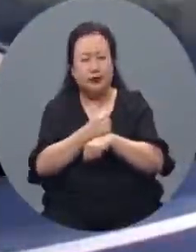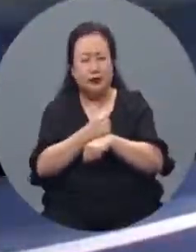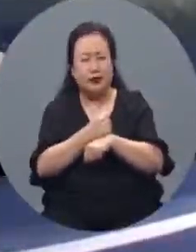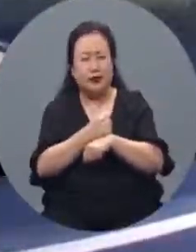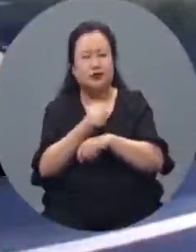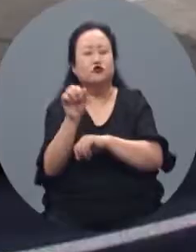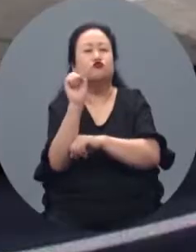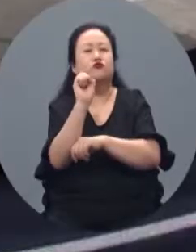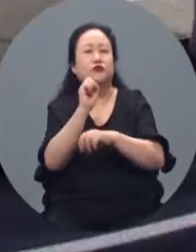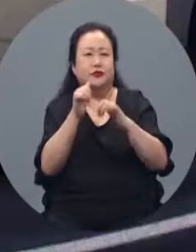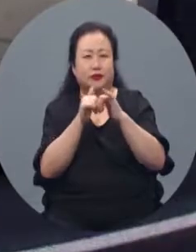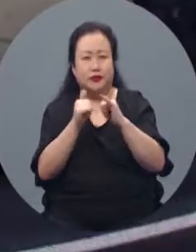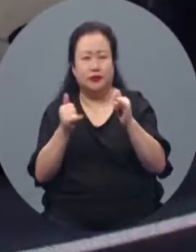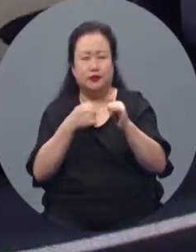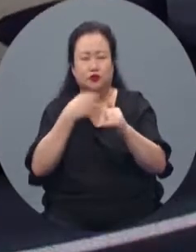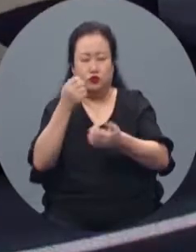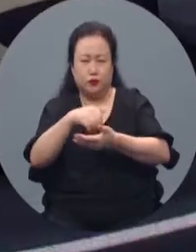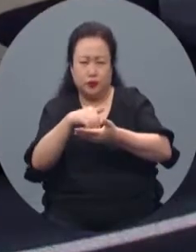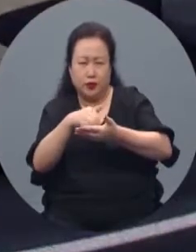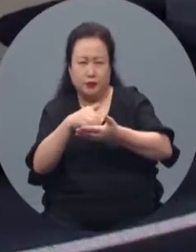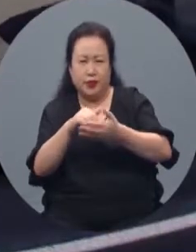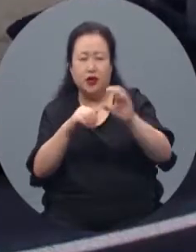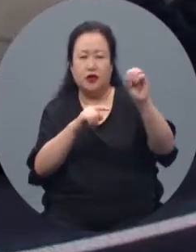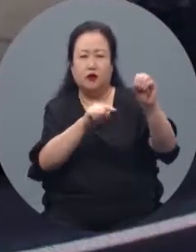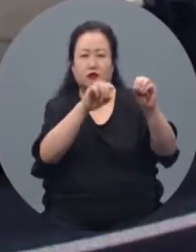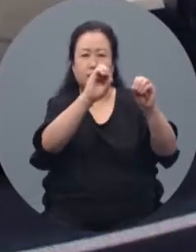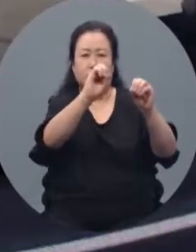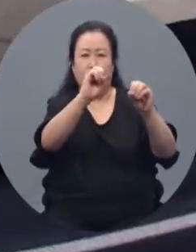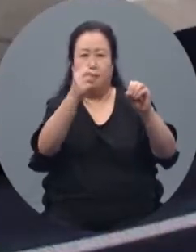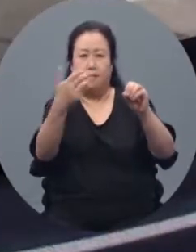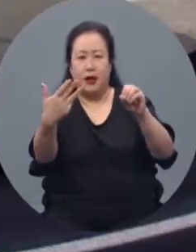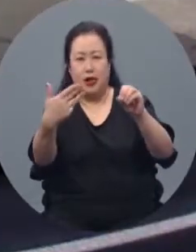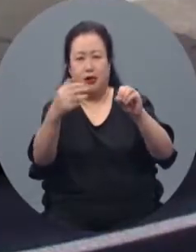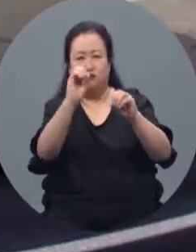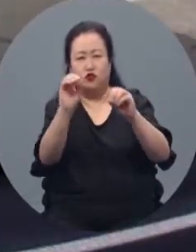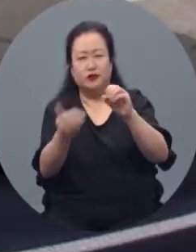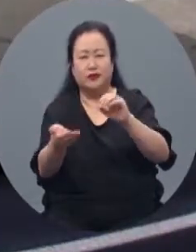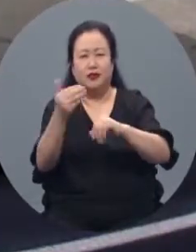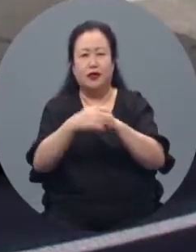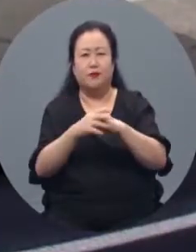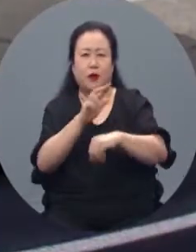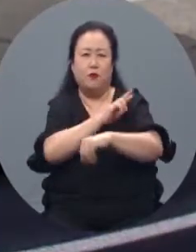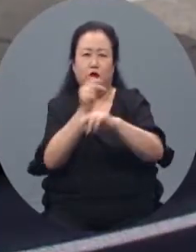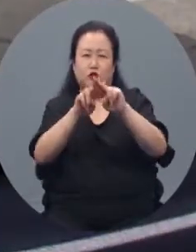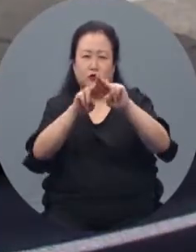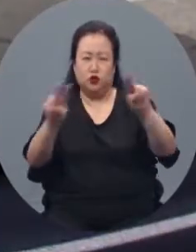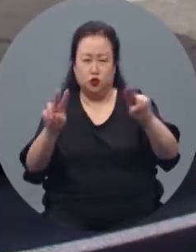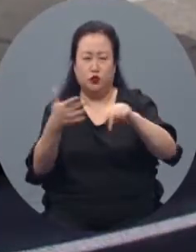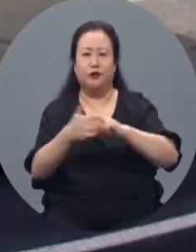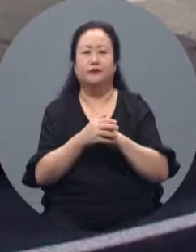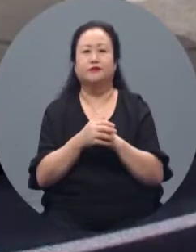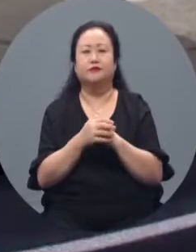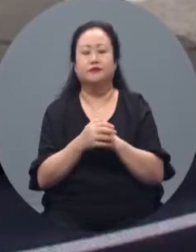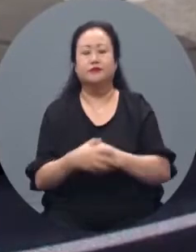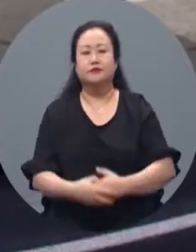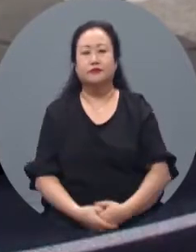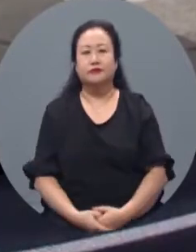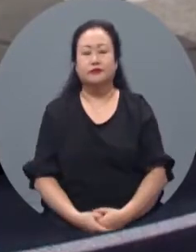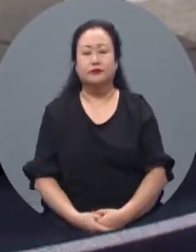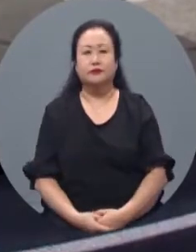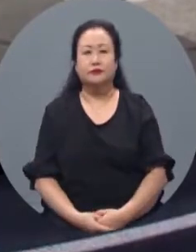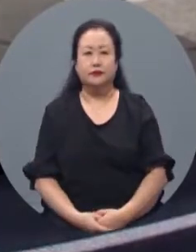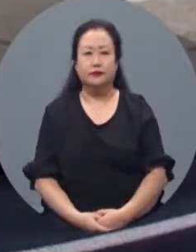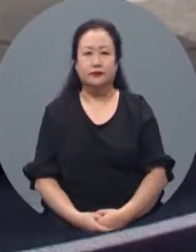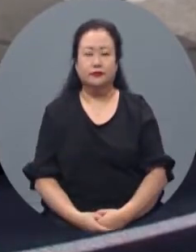차량 운전자는 혈중 알코올 농도가 0.08% 넘게 나와 면허가 취소되었습니다 mbc 뉴스